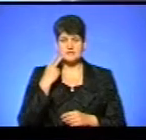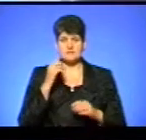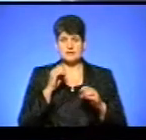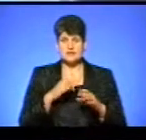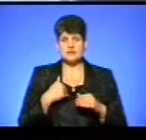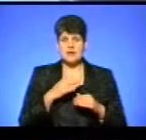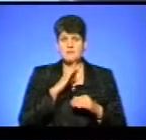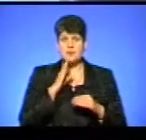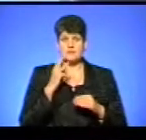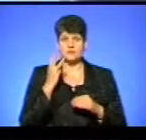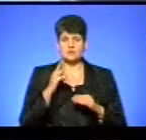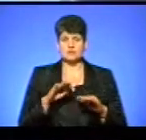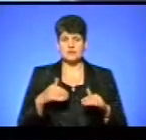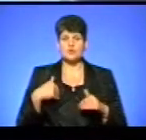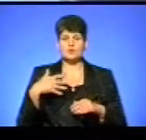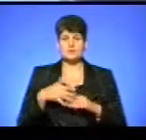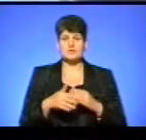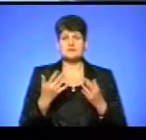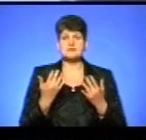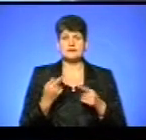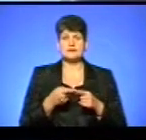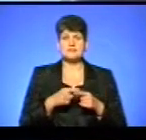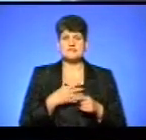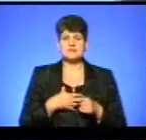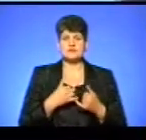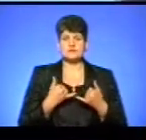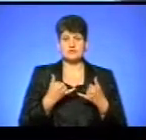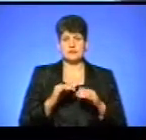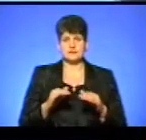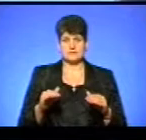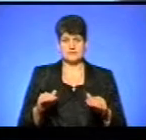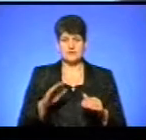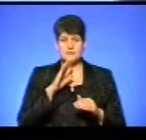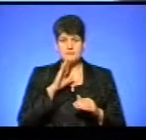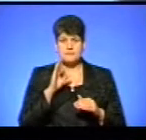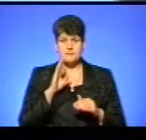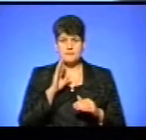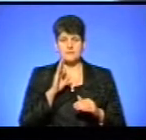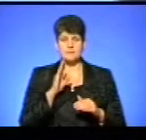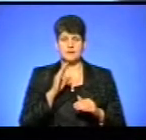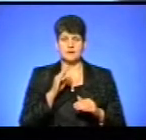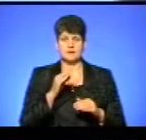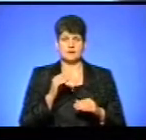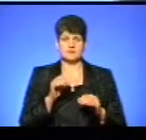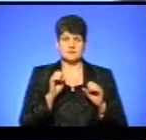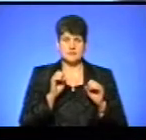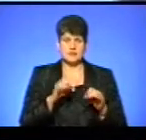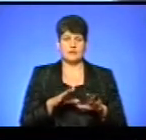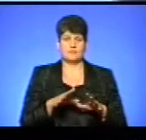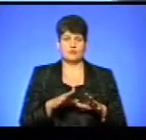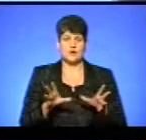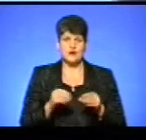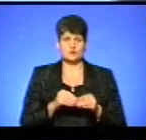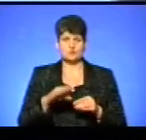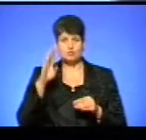трьох діток, тому я розумію, наскільки це важливо для дітей кров. Тому ми тут здаємо разом з хлопцями, з нашими